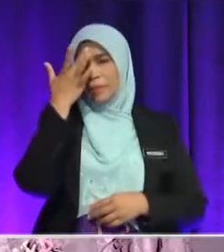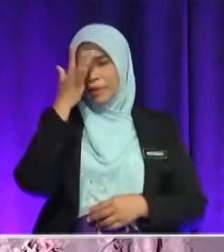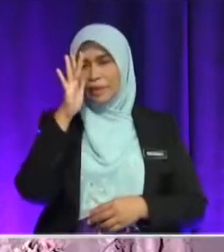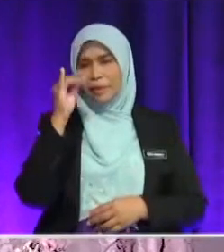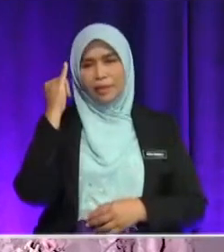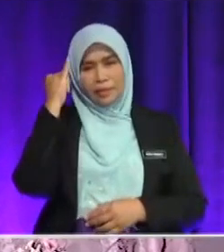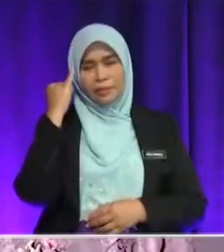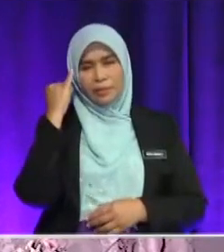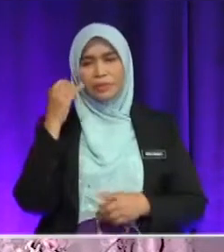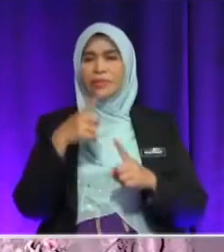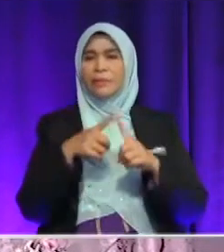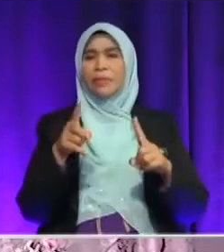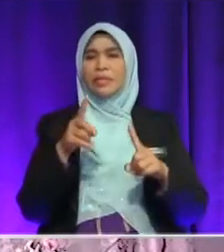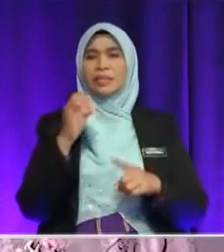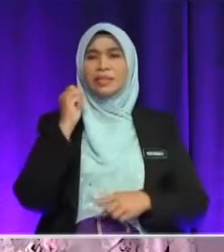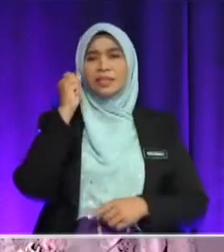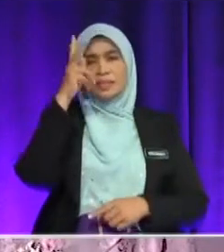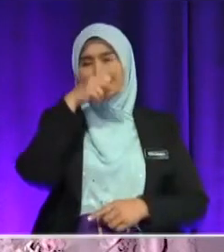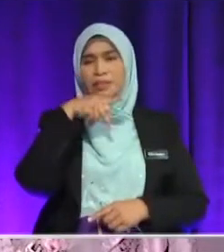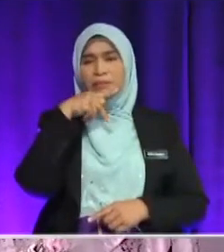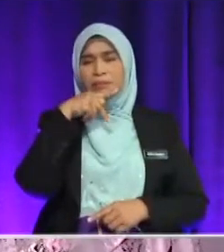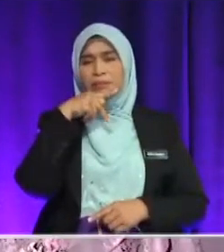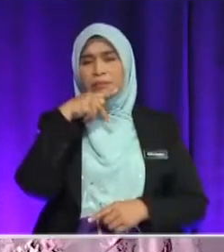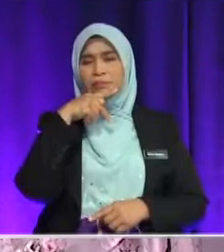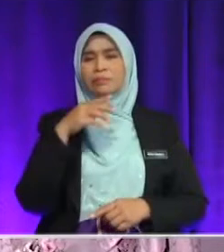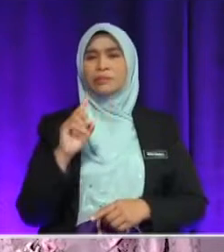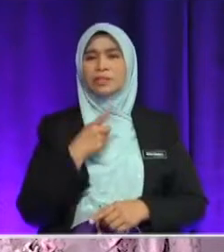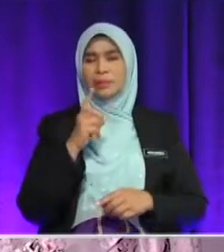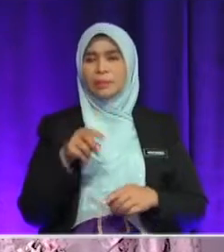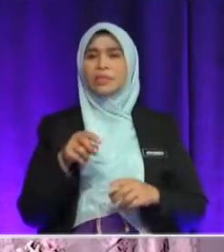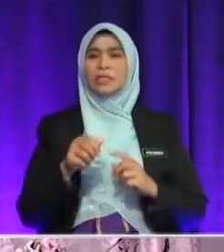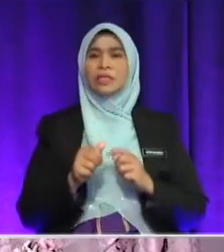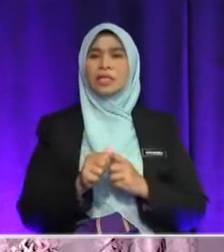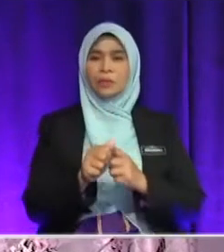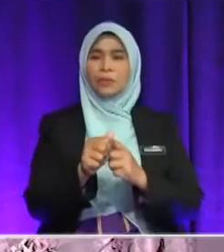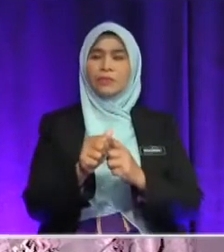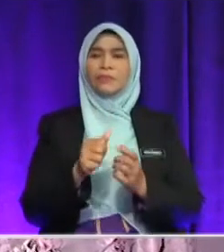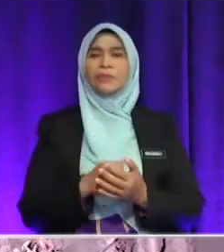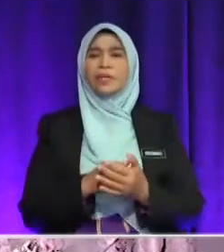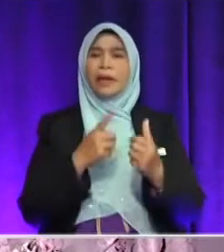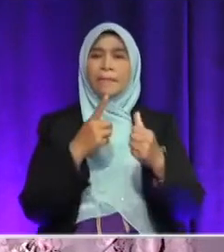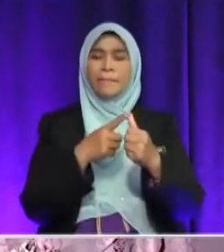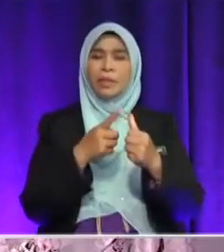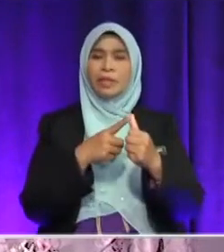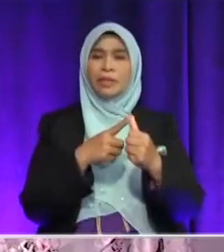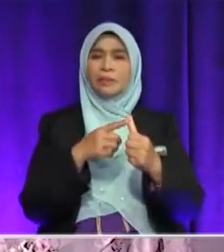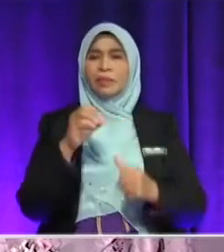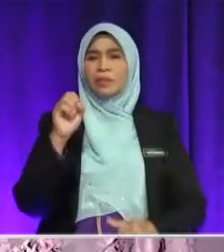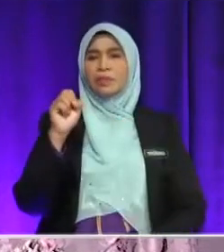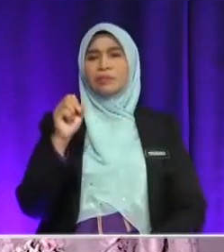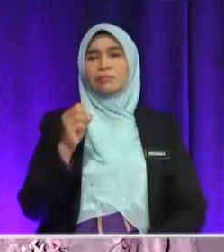tezhip rancangannya sebagai tapi dari segi akhlak juga Kita patut dicontohi oke yang pertama Salahuddin al-ayyubi